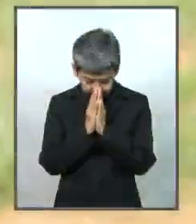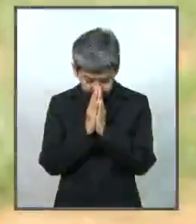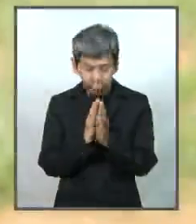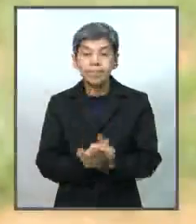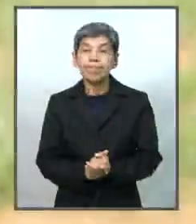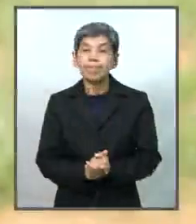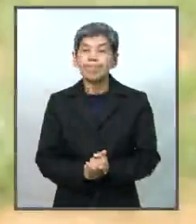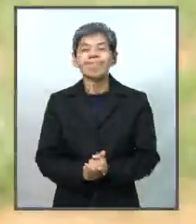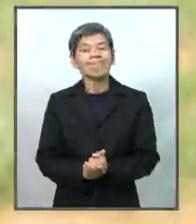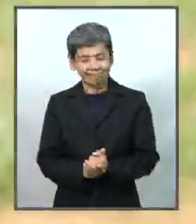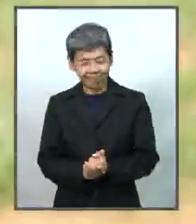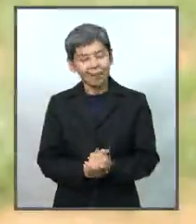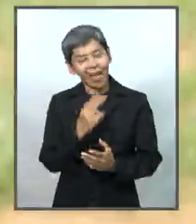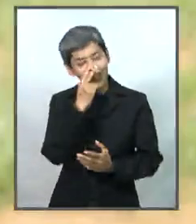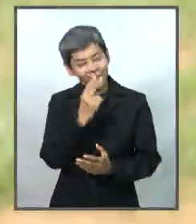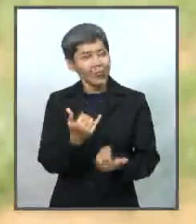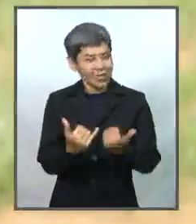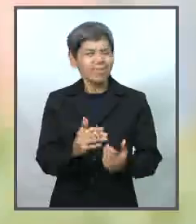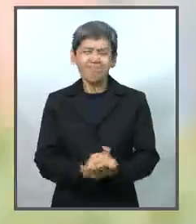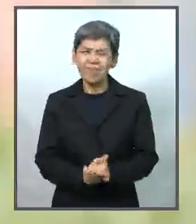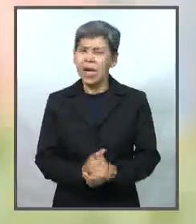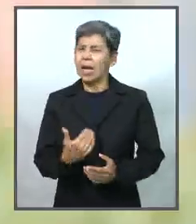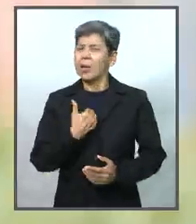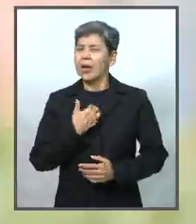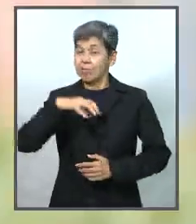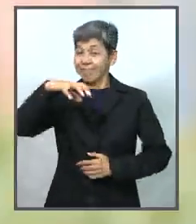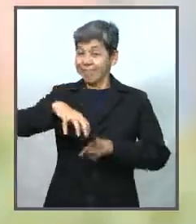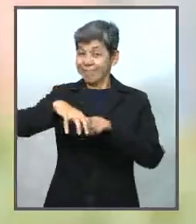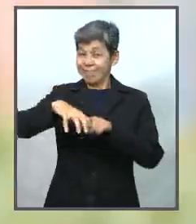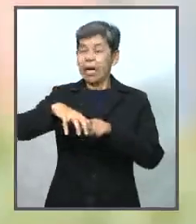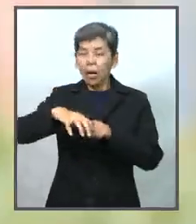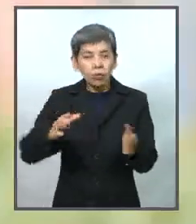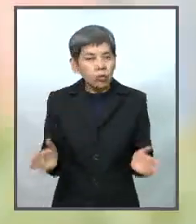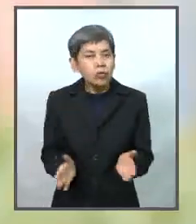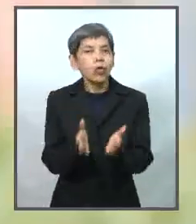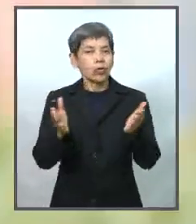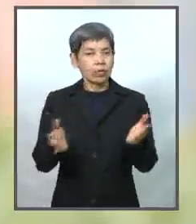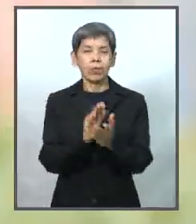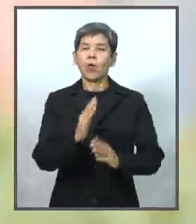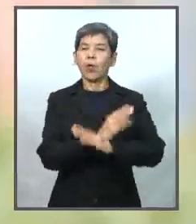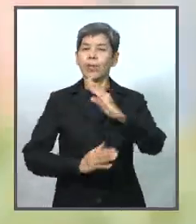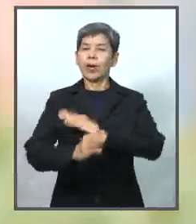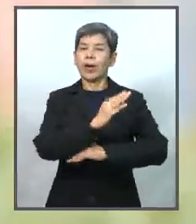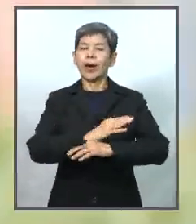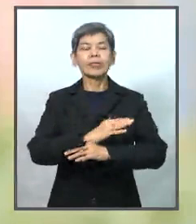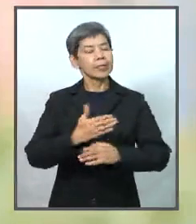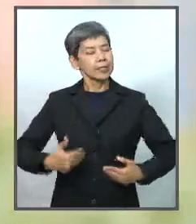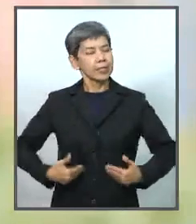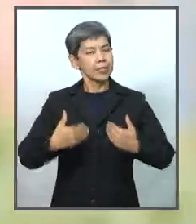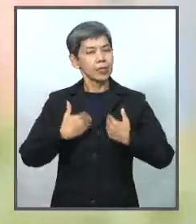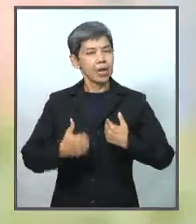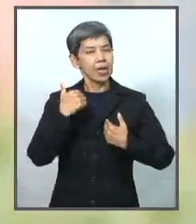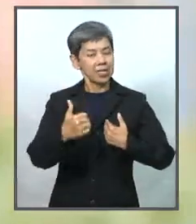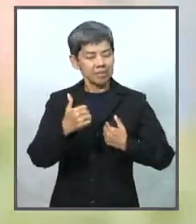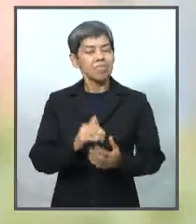สวัสดีครับคุณผู้ชมครับยินดีต้อนรับเข้าสู่รายการนะครับต้องบอกว่ามีองค์กรหนึ่งนะครับที่ส่งเสริมให้คนพิการเนี่ยมีคุณภาพชี